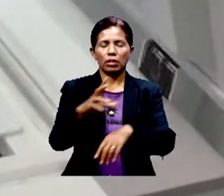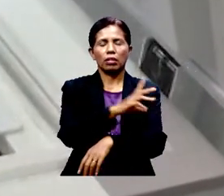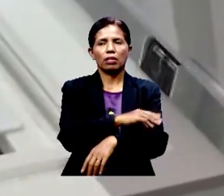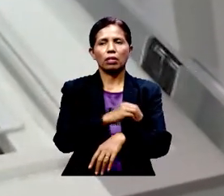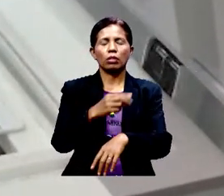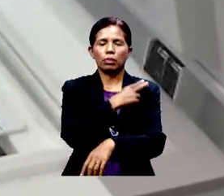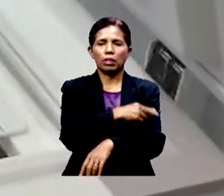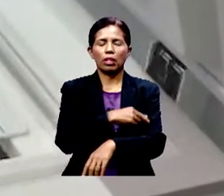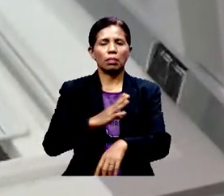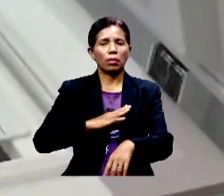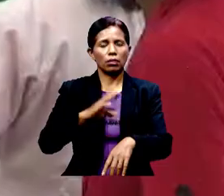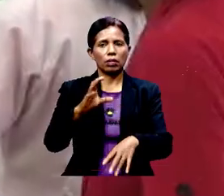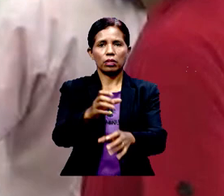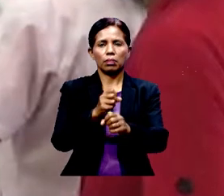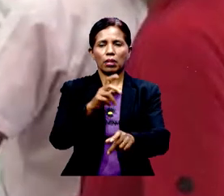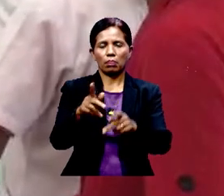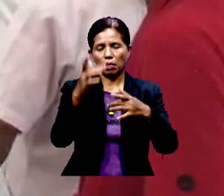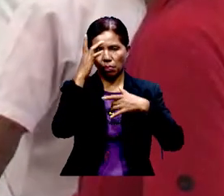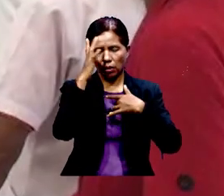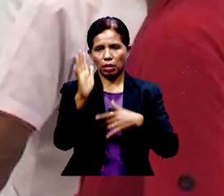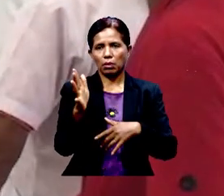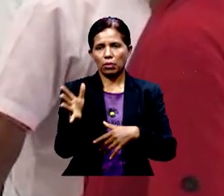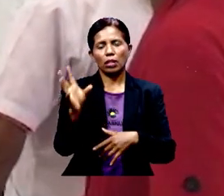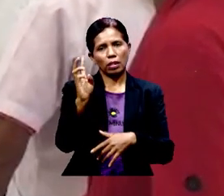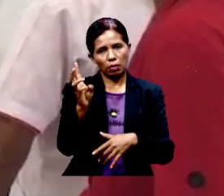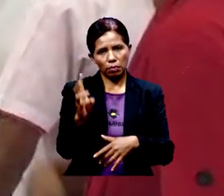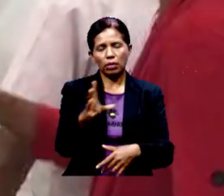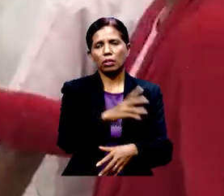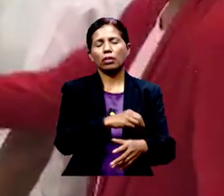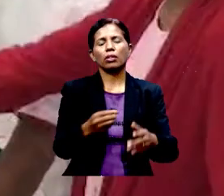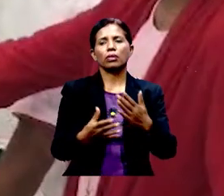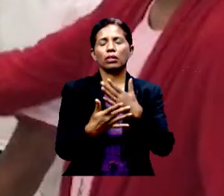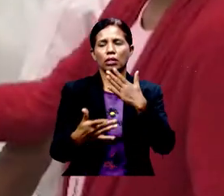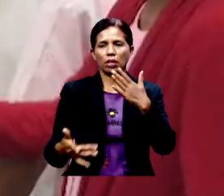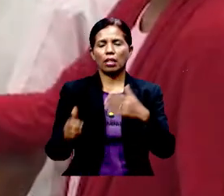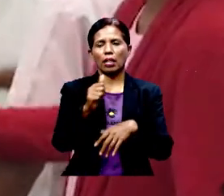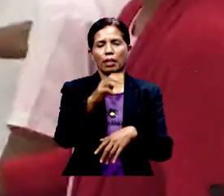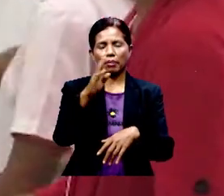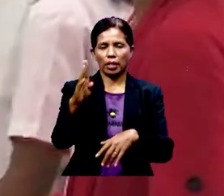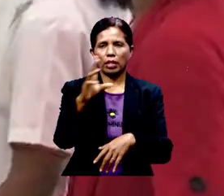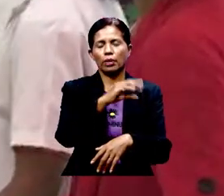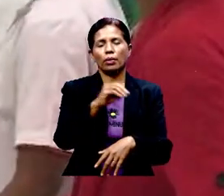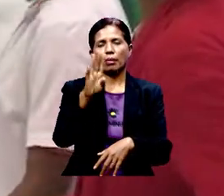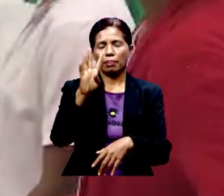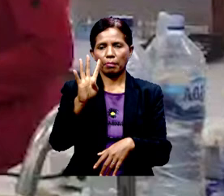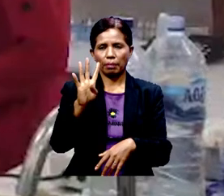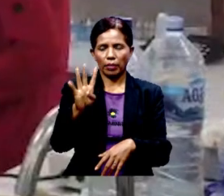regionale Bocau, simu paciente li manulu to ne nulu, no stock husi ran AB no B ora sine down